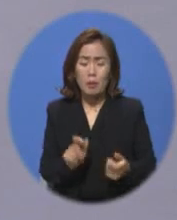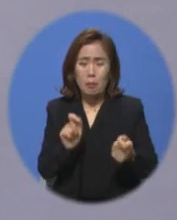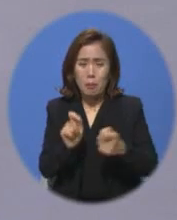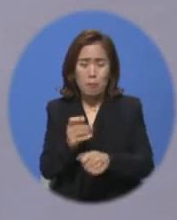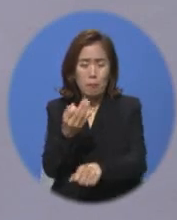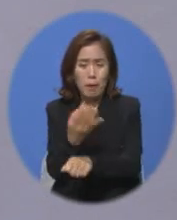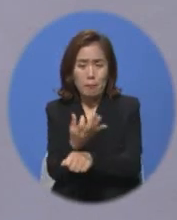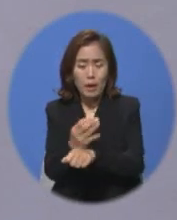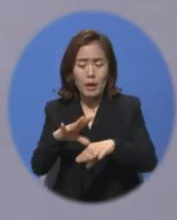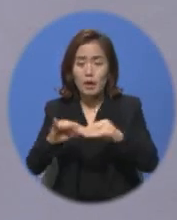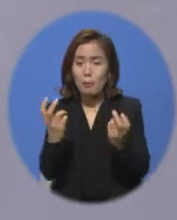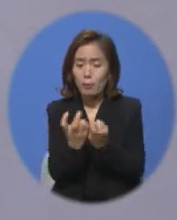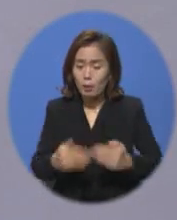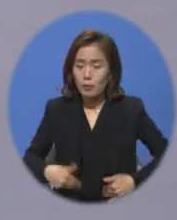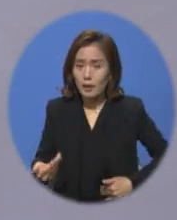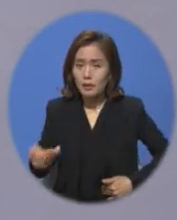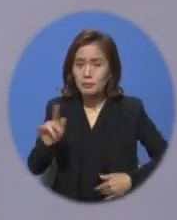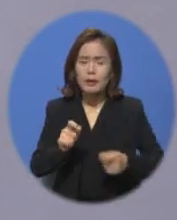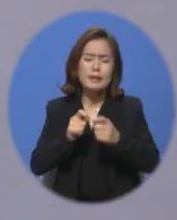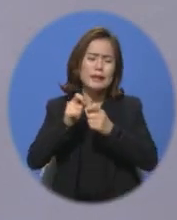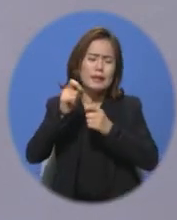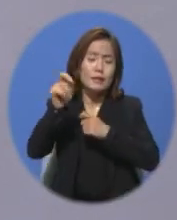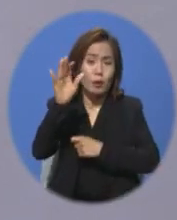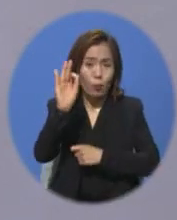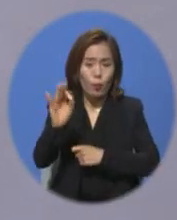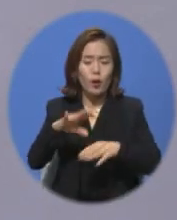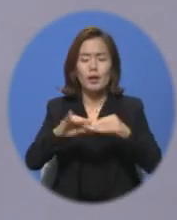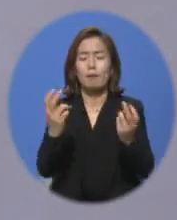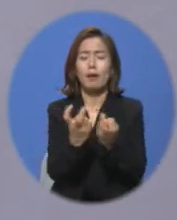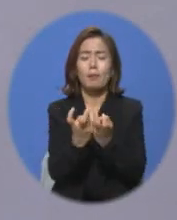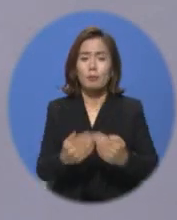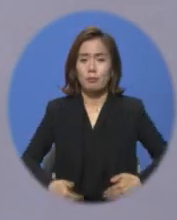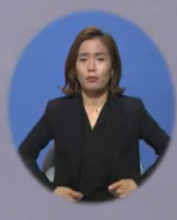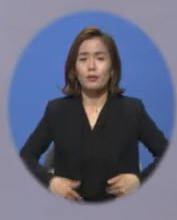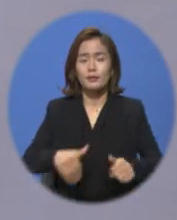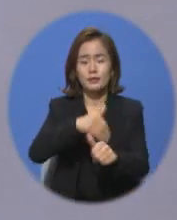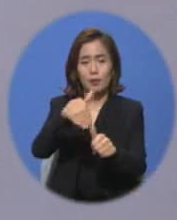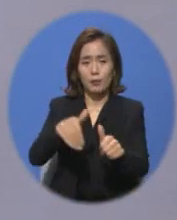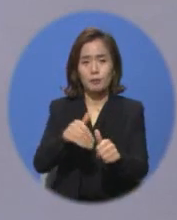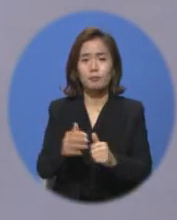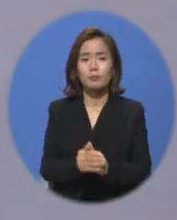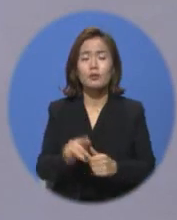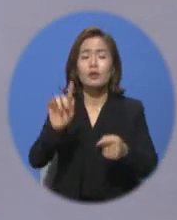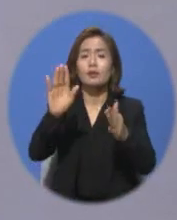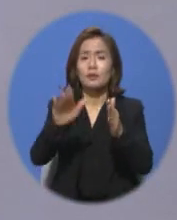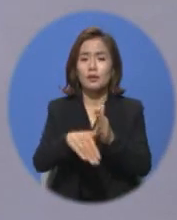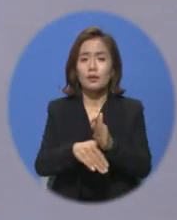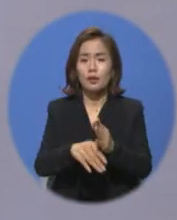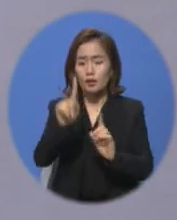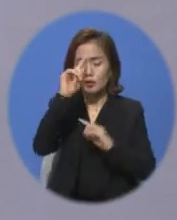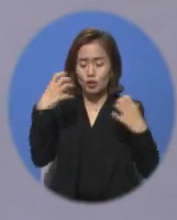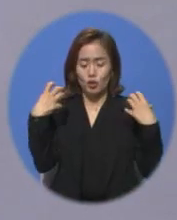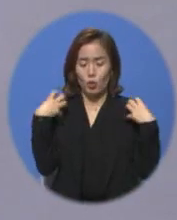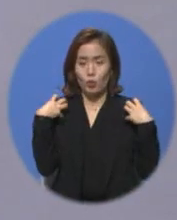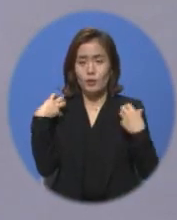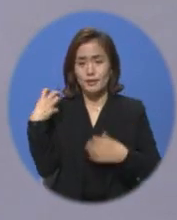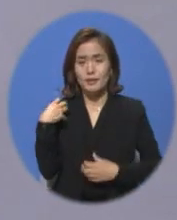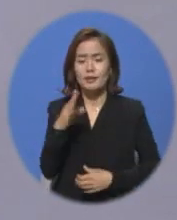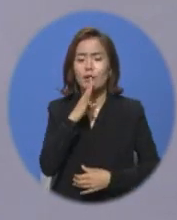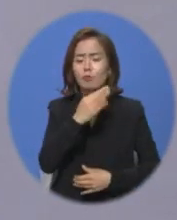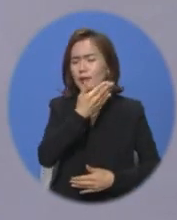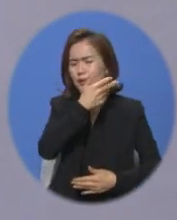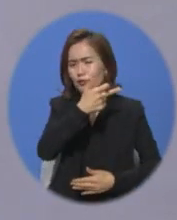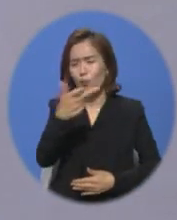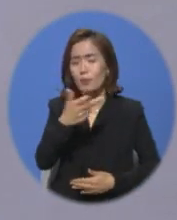단기적인해결책도필요하지만, 장기적인대책 또한필수적이라고생각합니다.이런시기에는 정부의